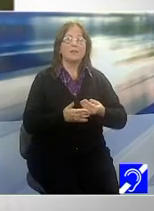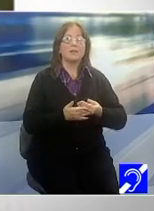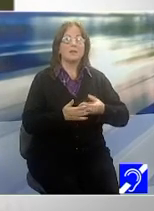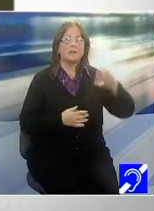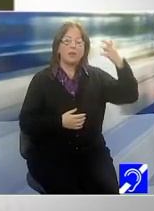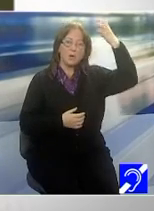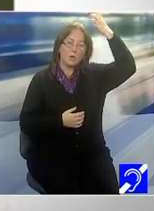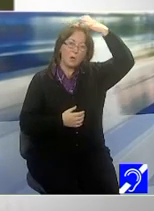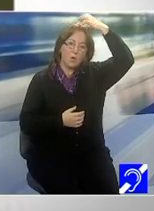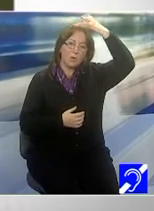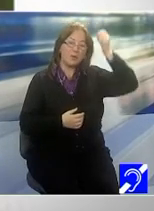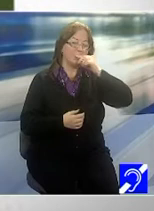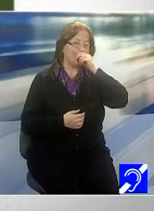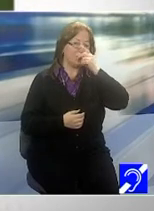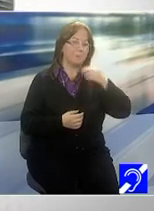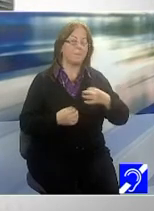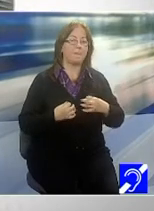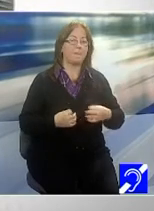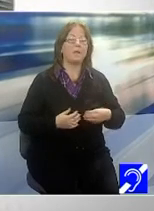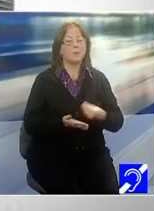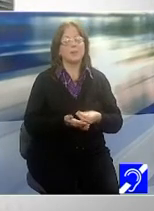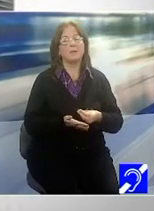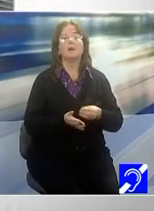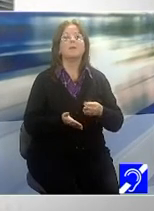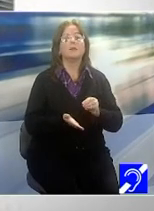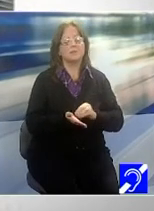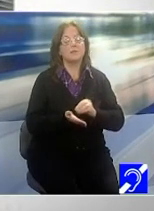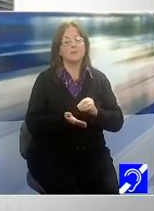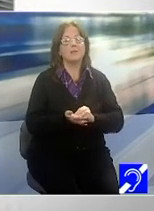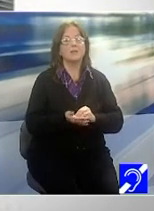Deci este o problemă la care încă se lucrează.